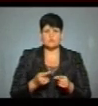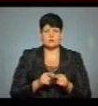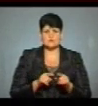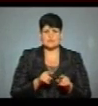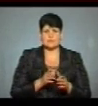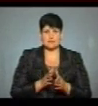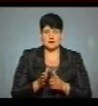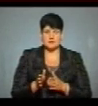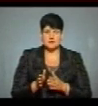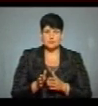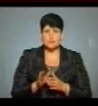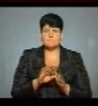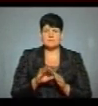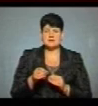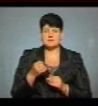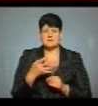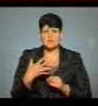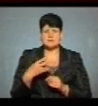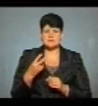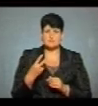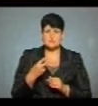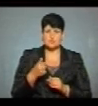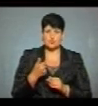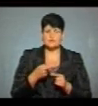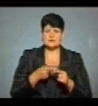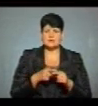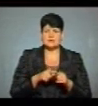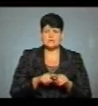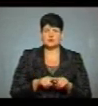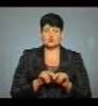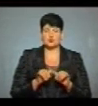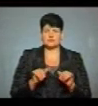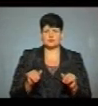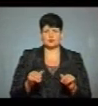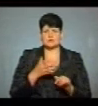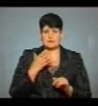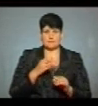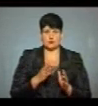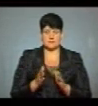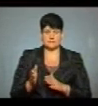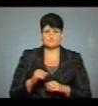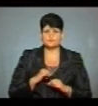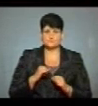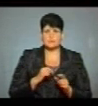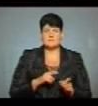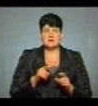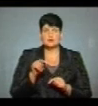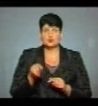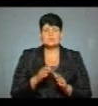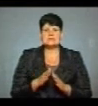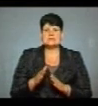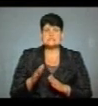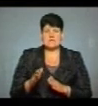напрямок, але вже після 15-20 років технологічного розвитку тепломереж Ми намагаємося перейти на ту систему,